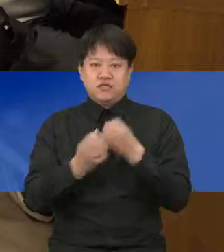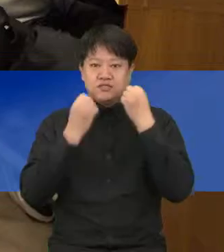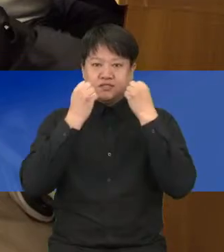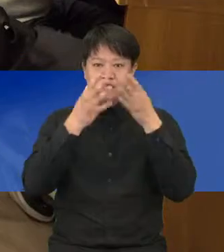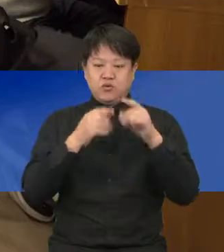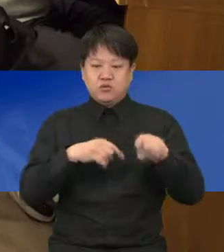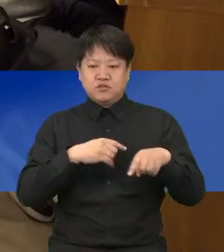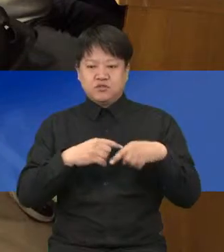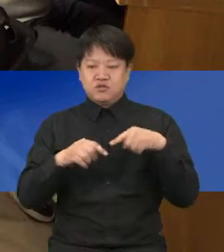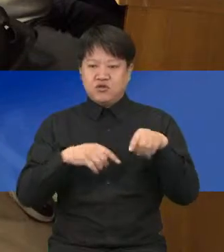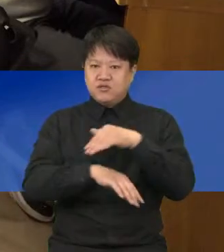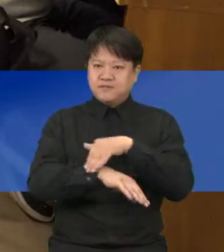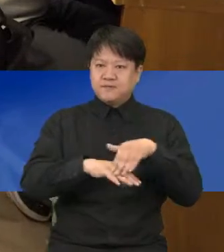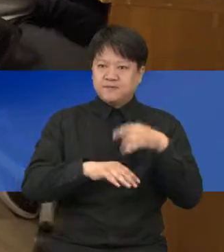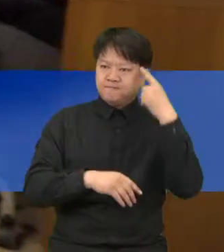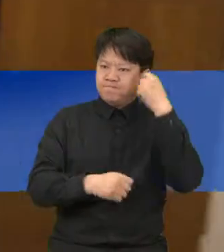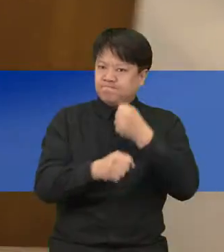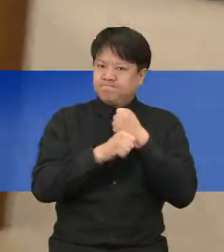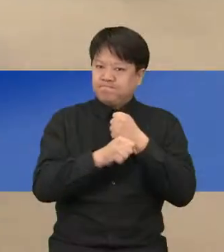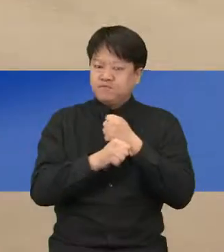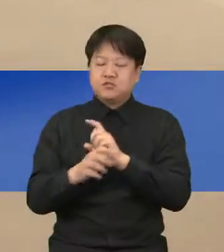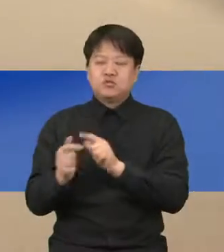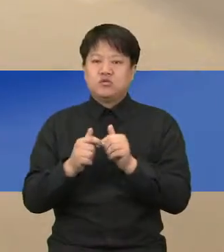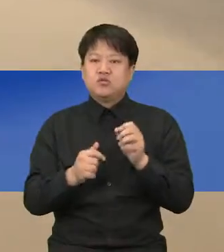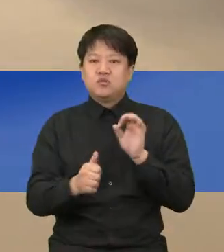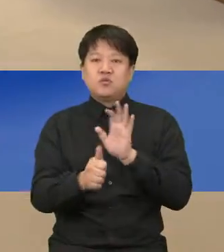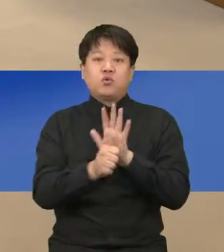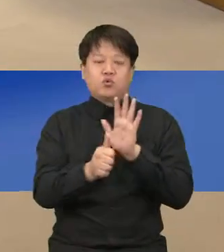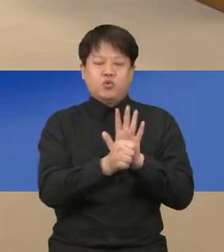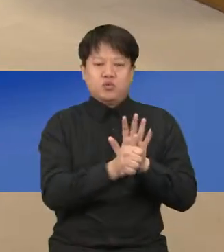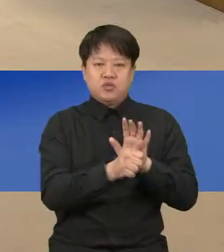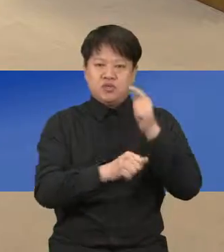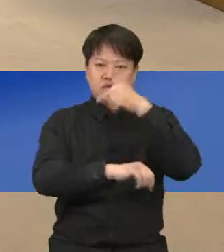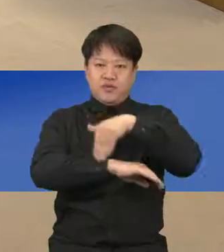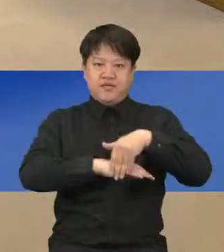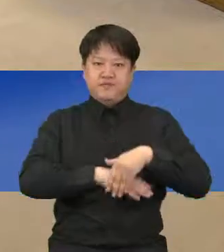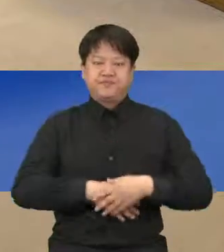새로운 정책연구과제 발굴 등으로 시정발전에 기여한다는 방침입니다.